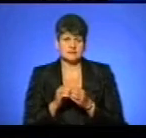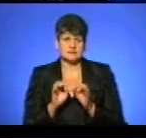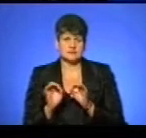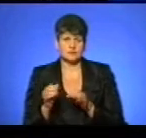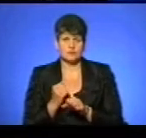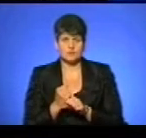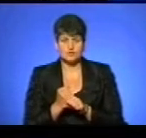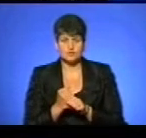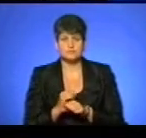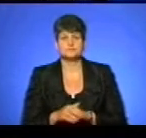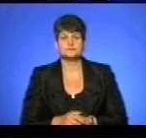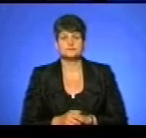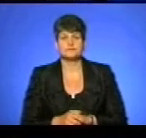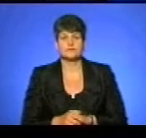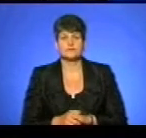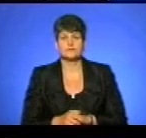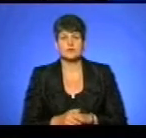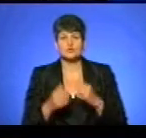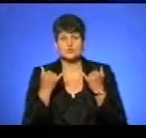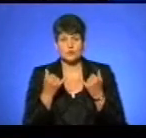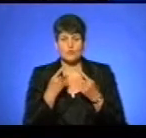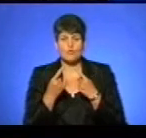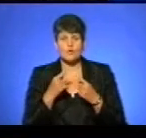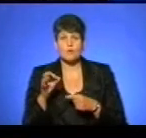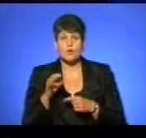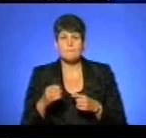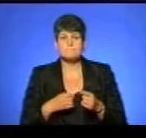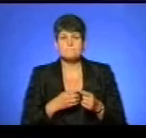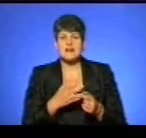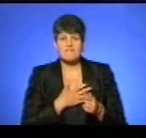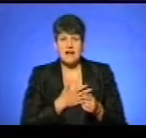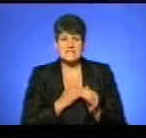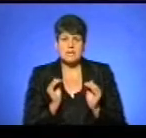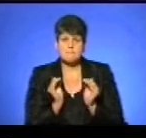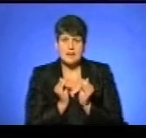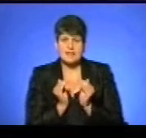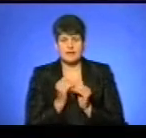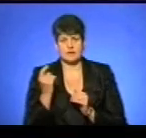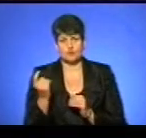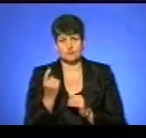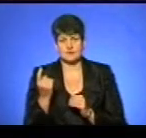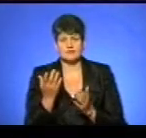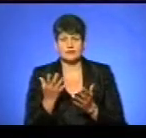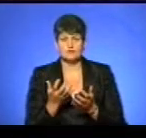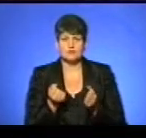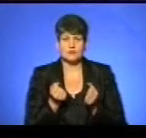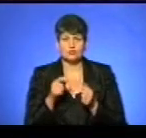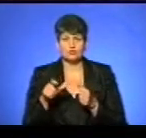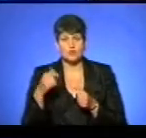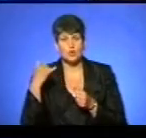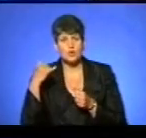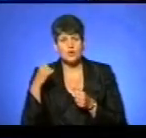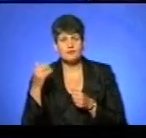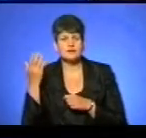працює, будемо казати. Ну, сьогодні поговоримо про приватні маленькі господарства, так, де утримують люди корів, така